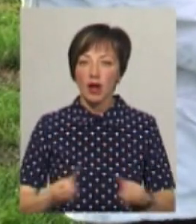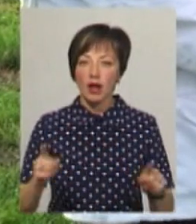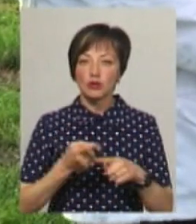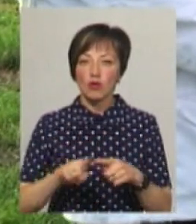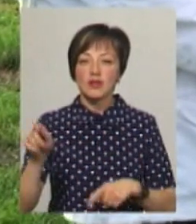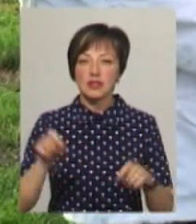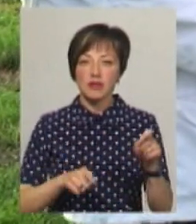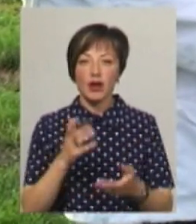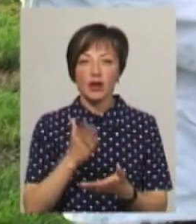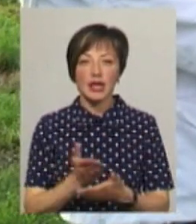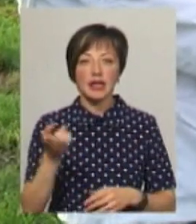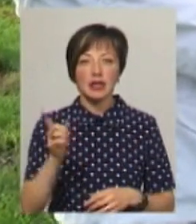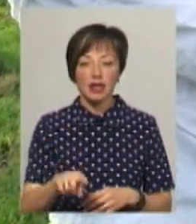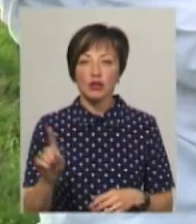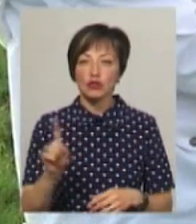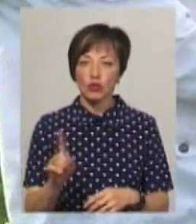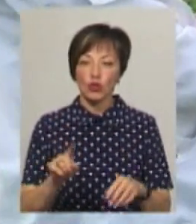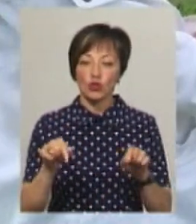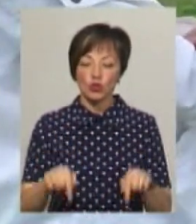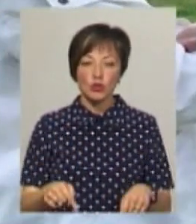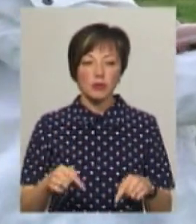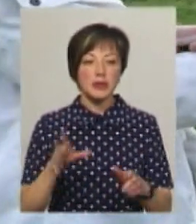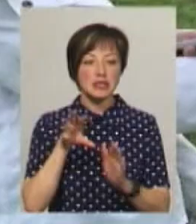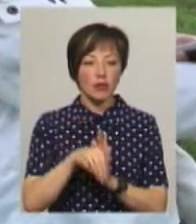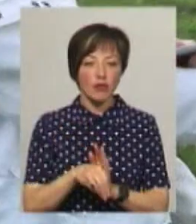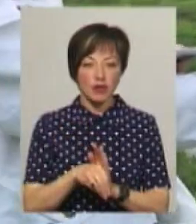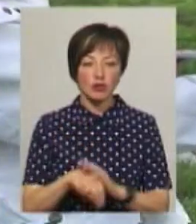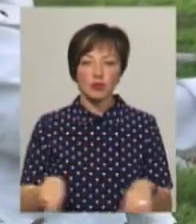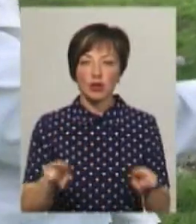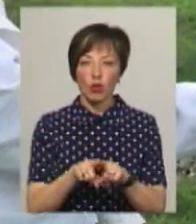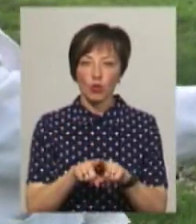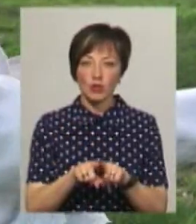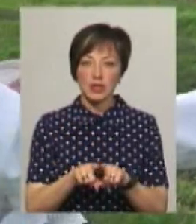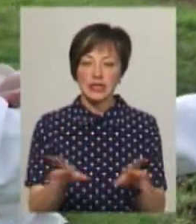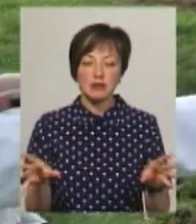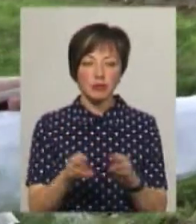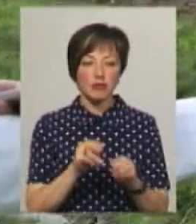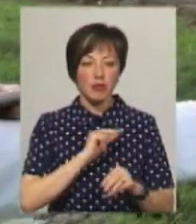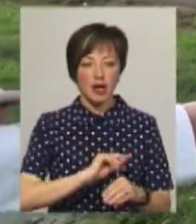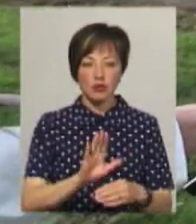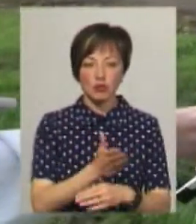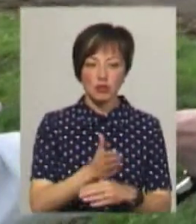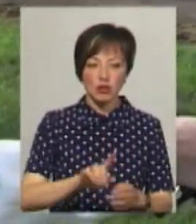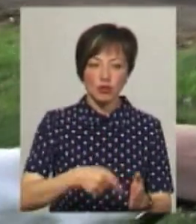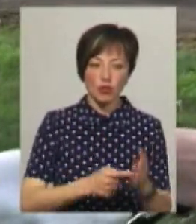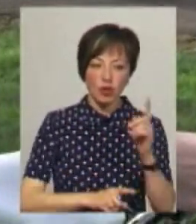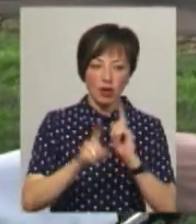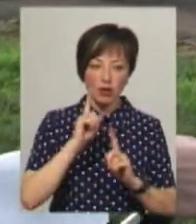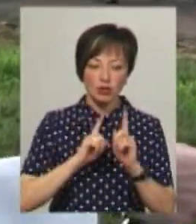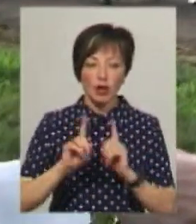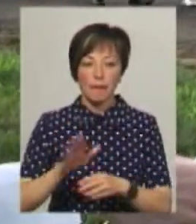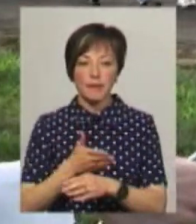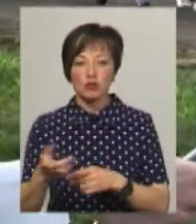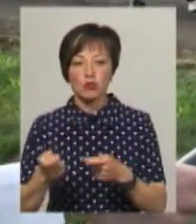цього фестивалю є те, що тут ми запроваджуємо отаку співпрацю між міською радою,